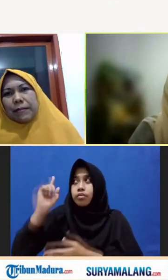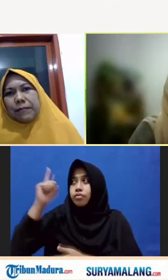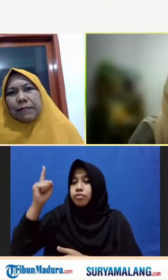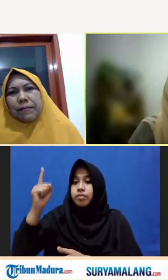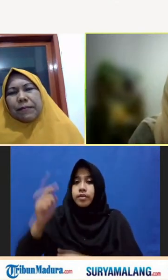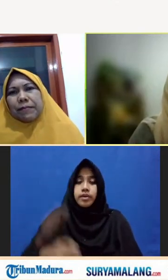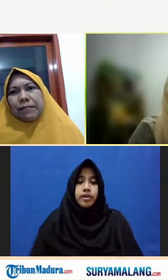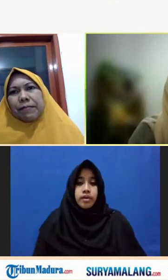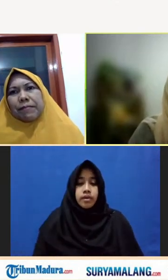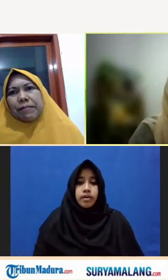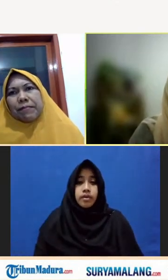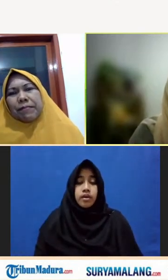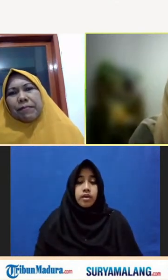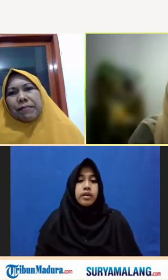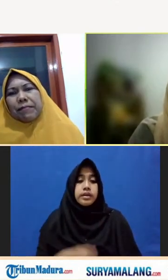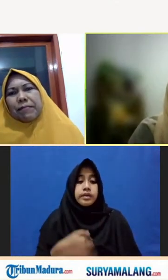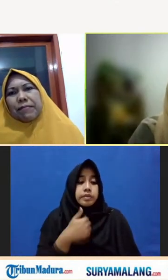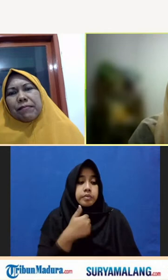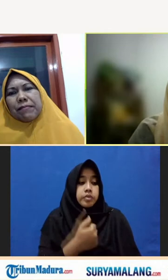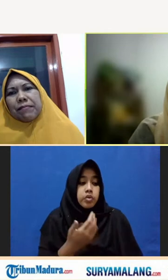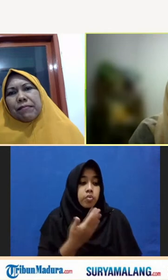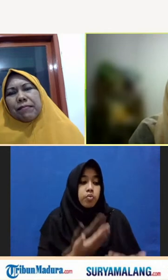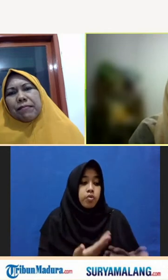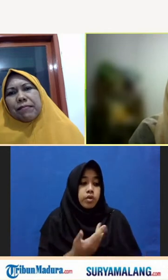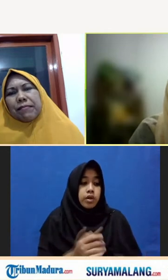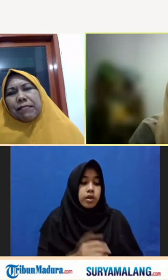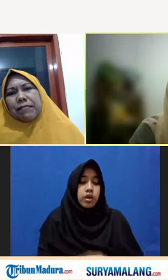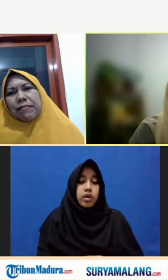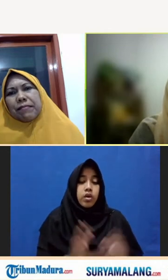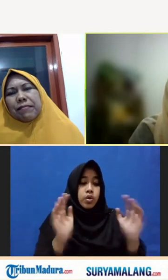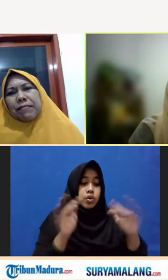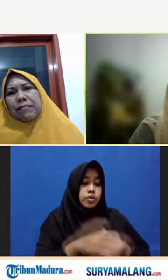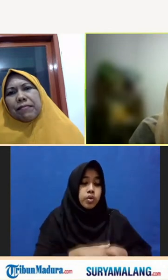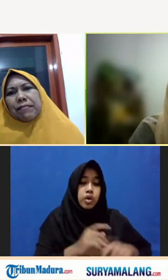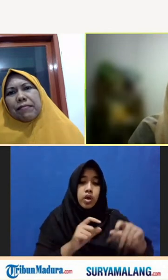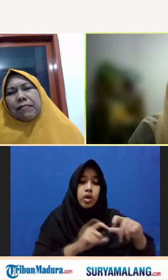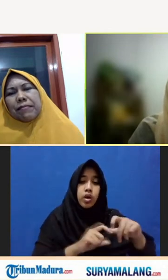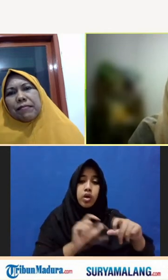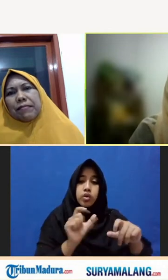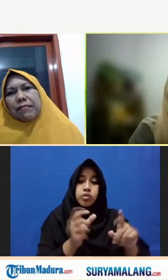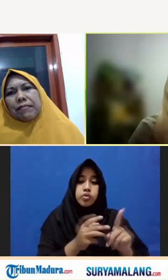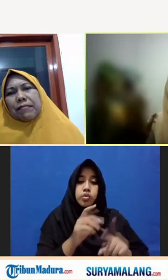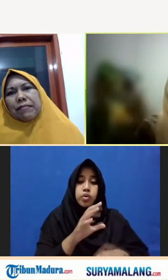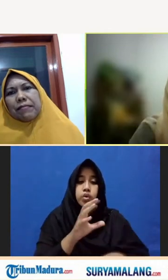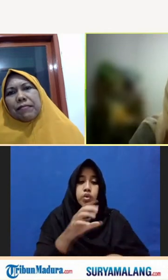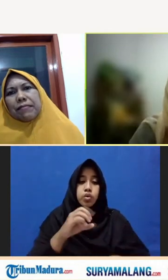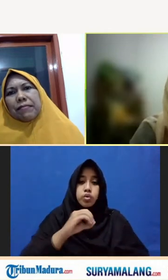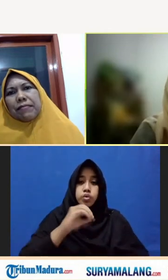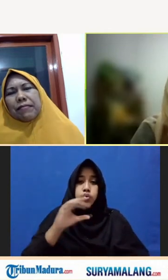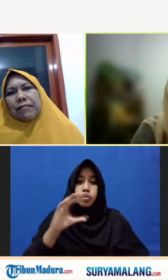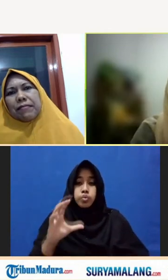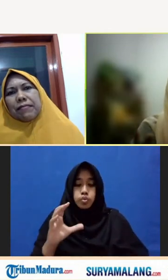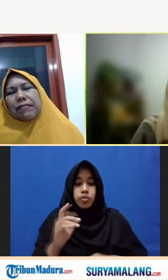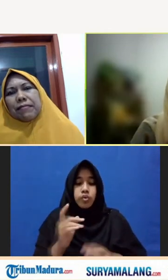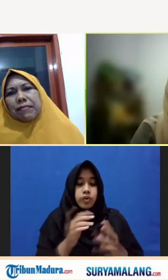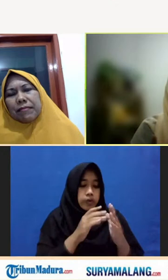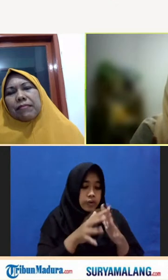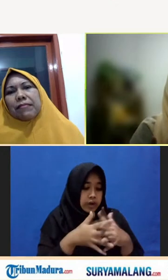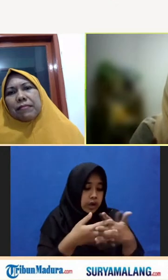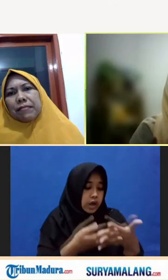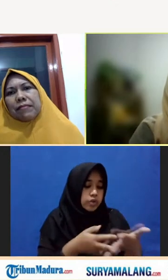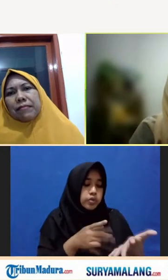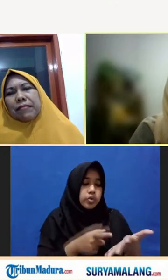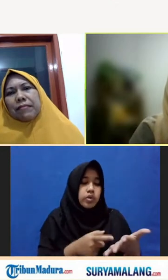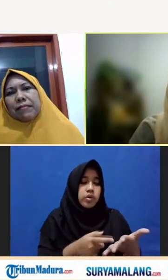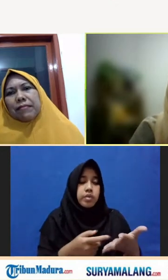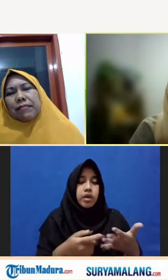Miss, saya sebisa mungkin setidaknya setiap sholat subuh ngaji dulu deh, supaya lepas gitu.